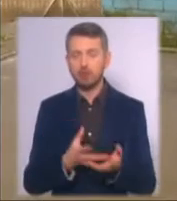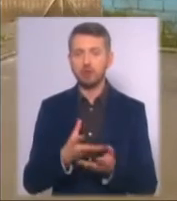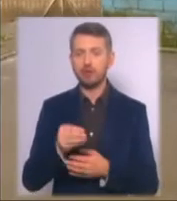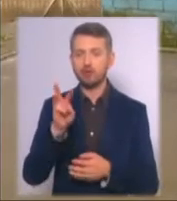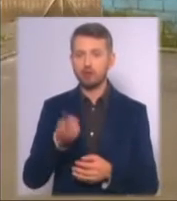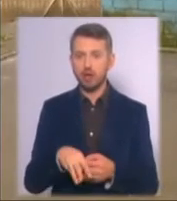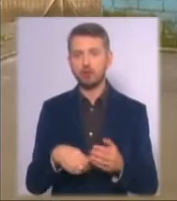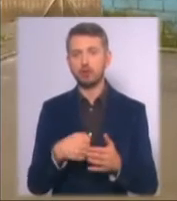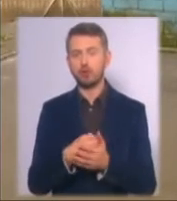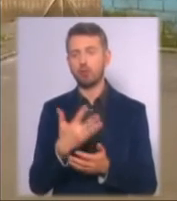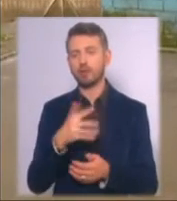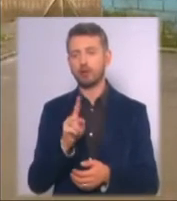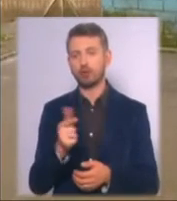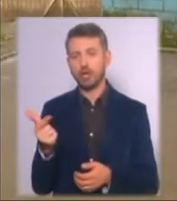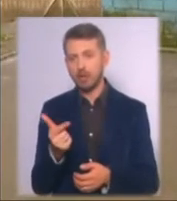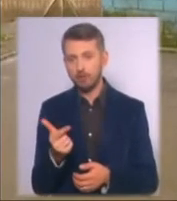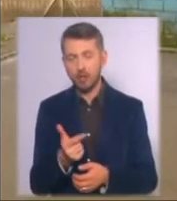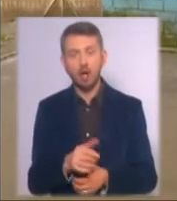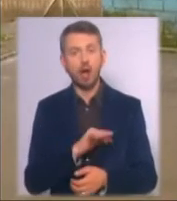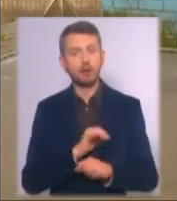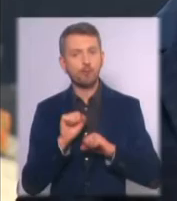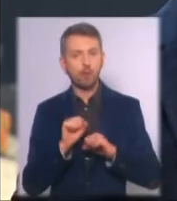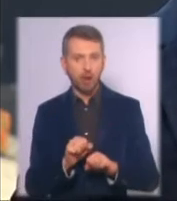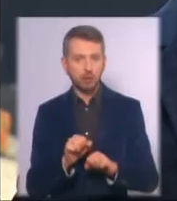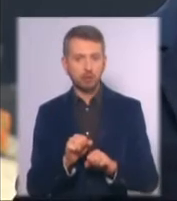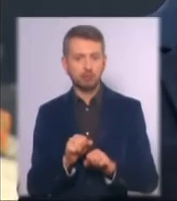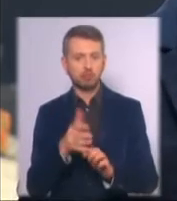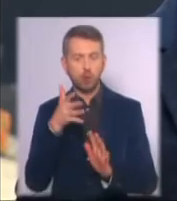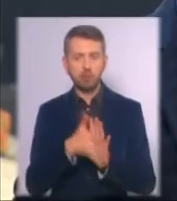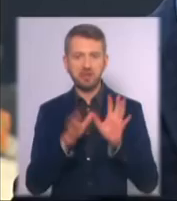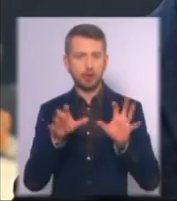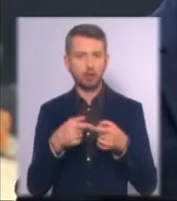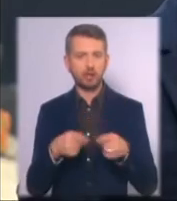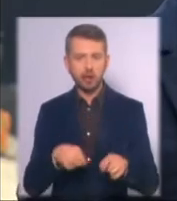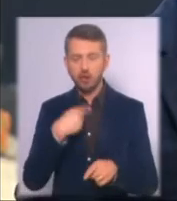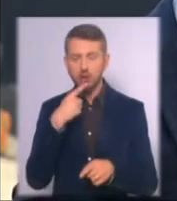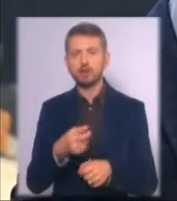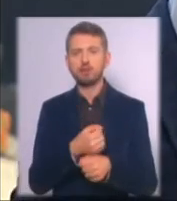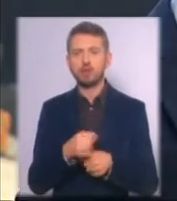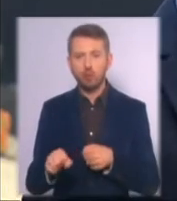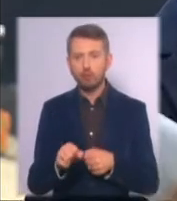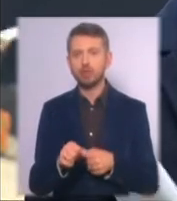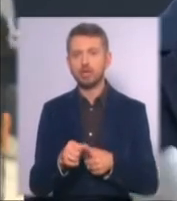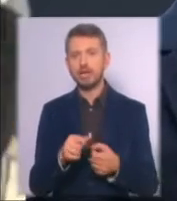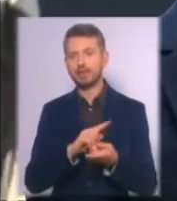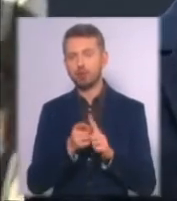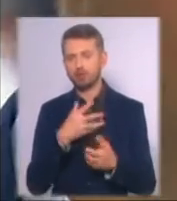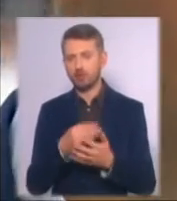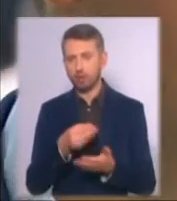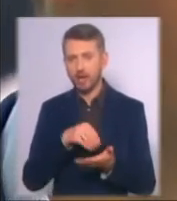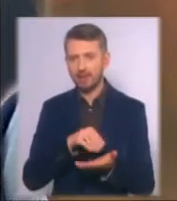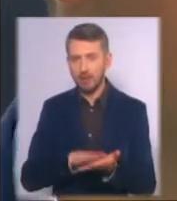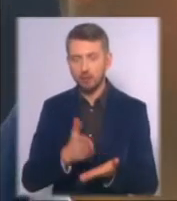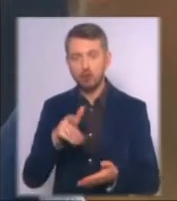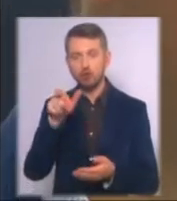штраф до 51 гривні. Адвокати зрозуміли закон інакше. Кажуть, він примушує змінювати свою реєстрацію, якщо